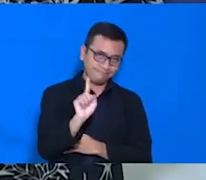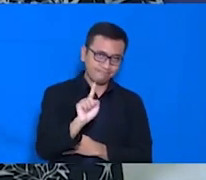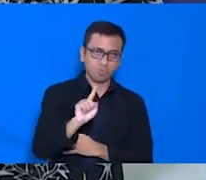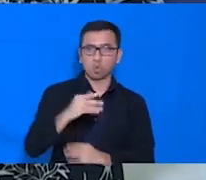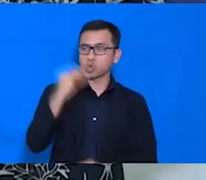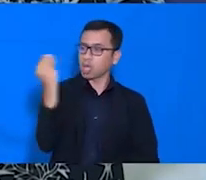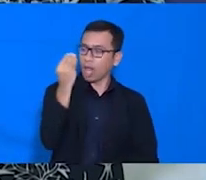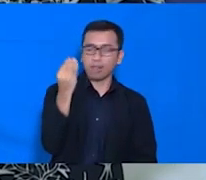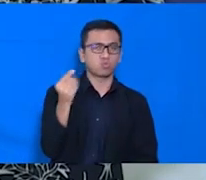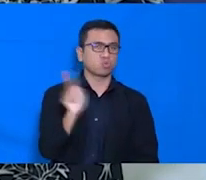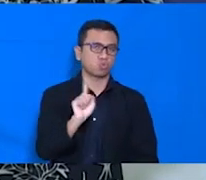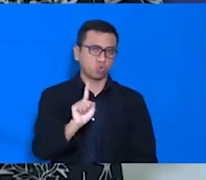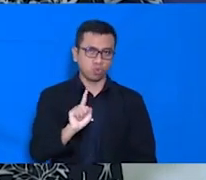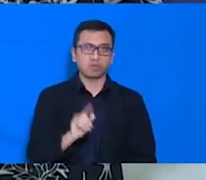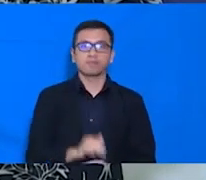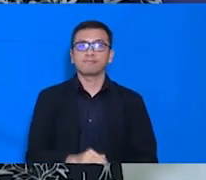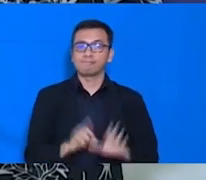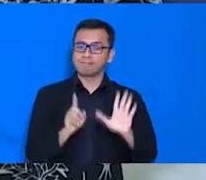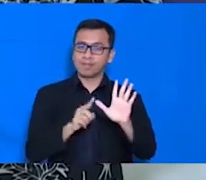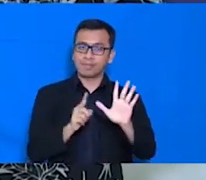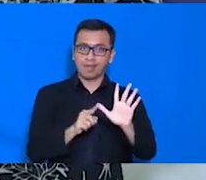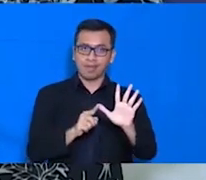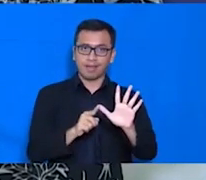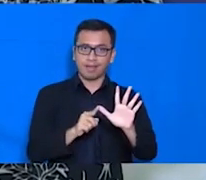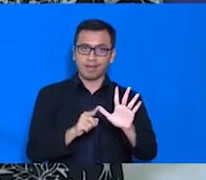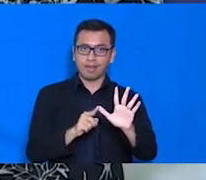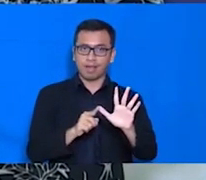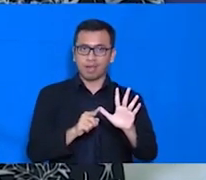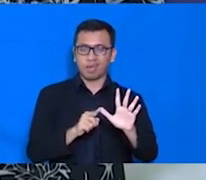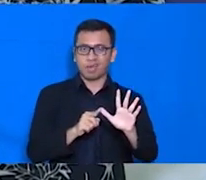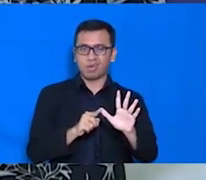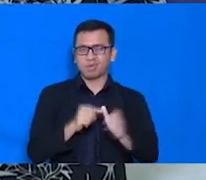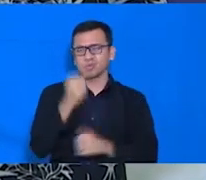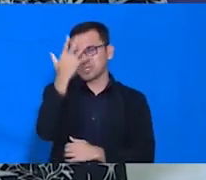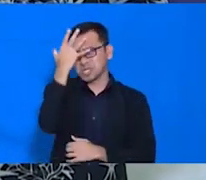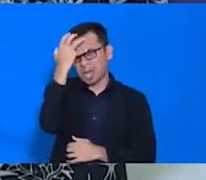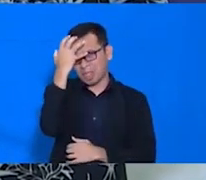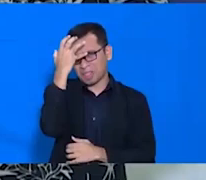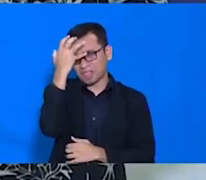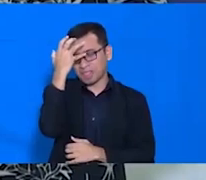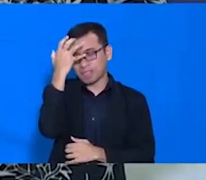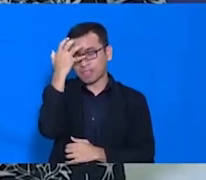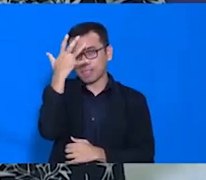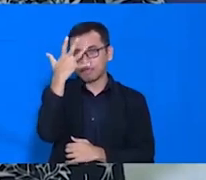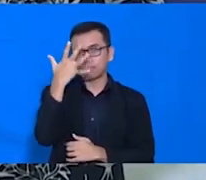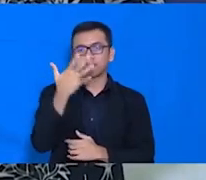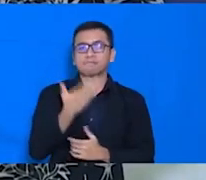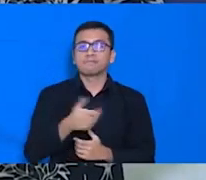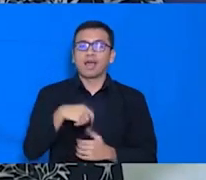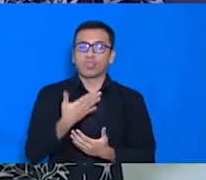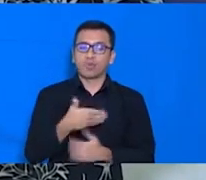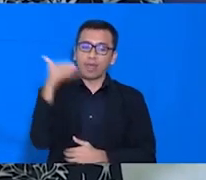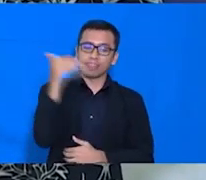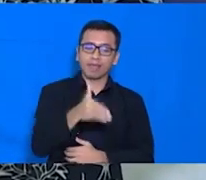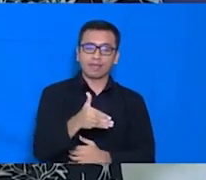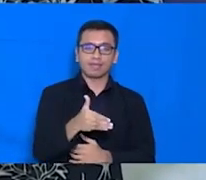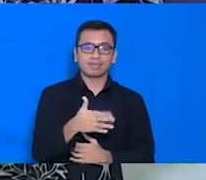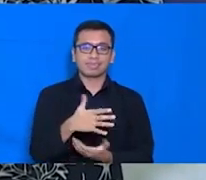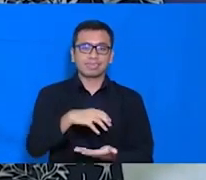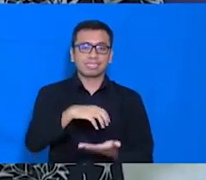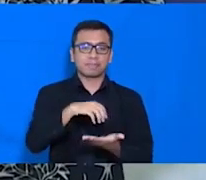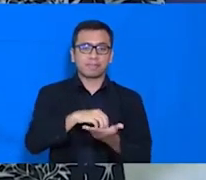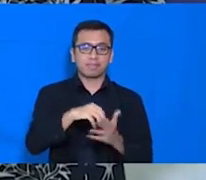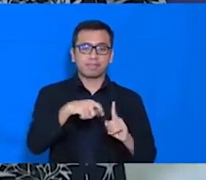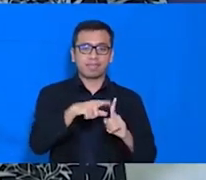kelima, jika sakit, gunakan telemedicine atau datangi fasilitas kesehatan